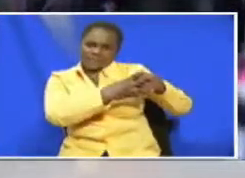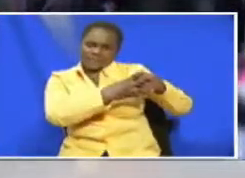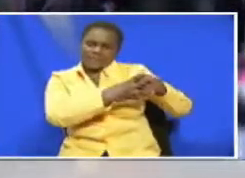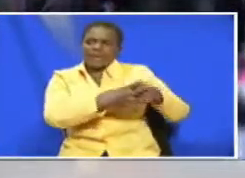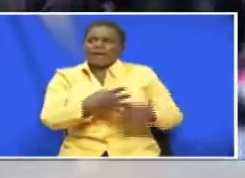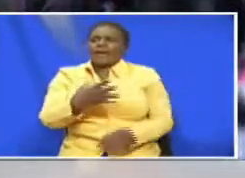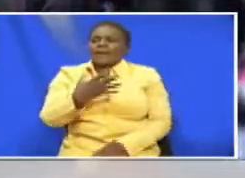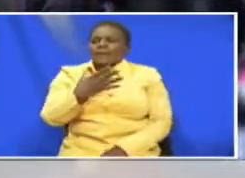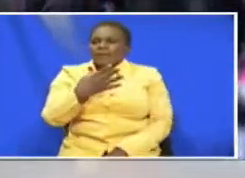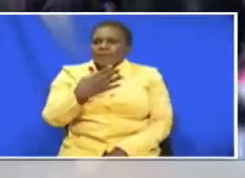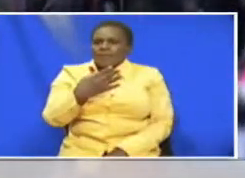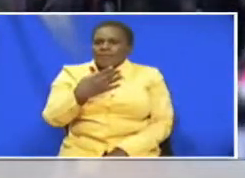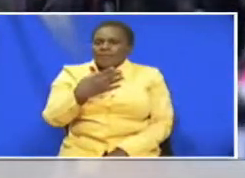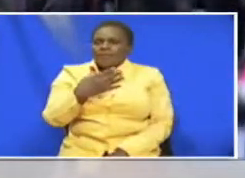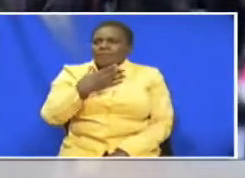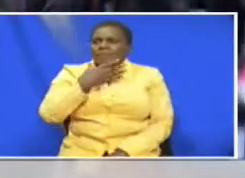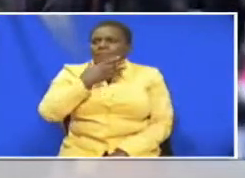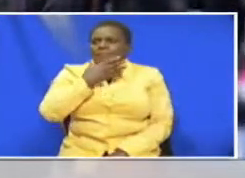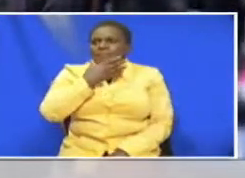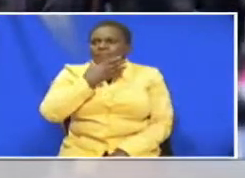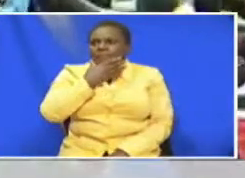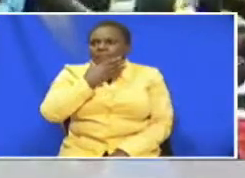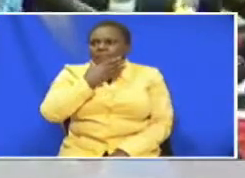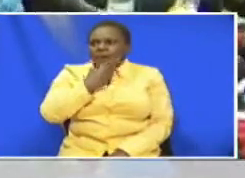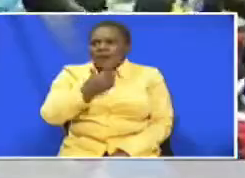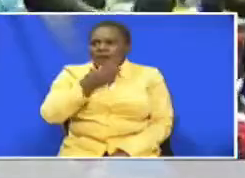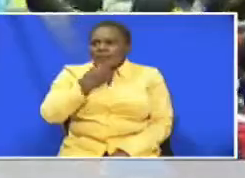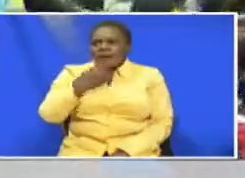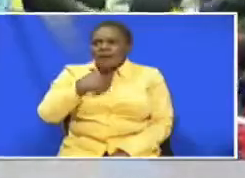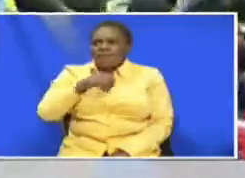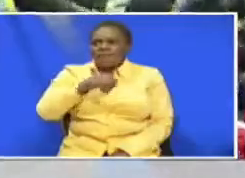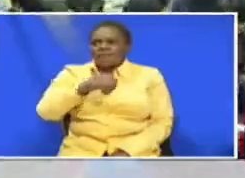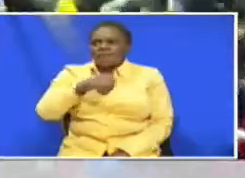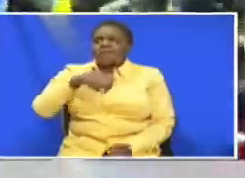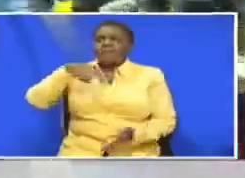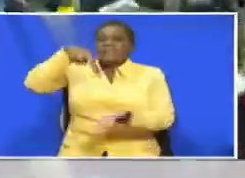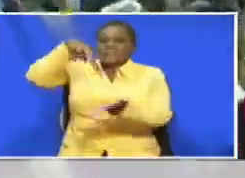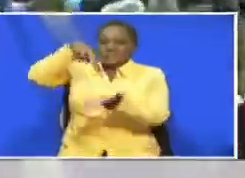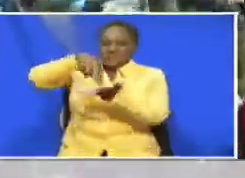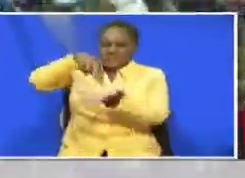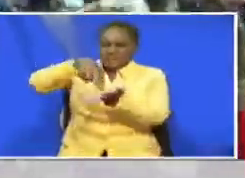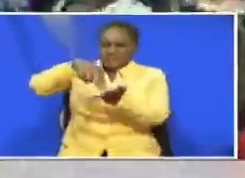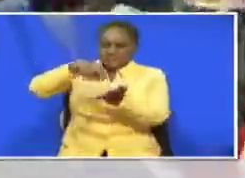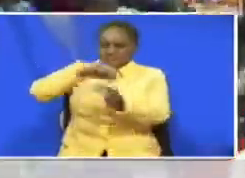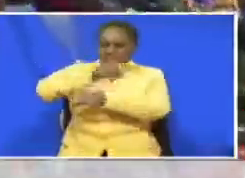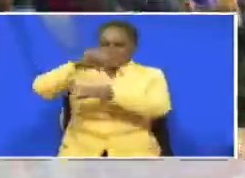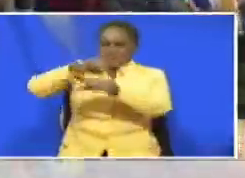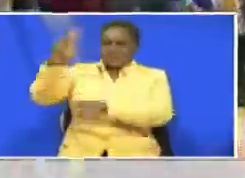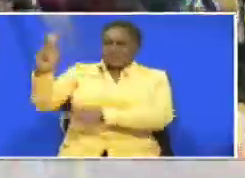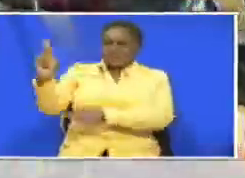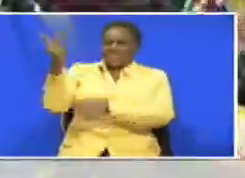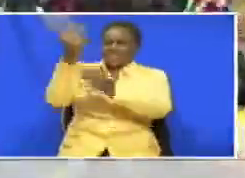baba atakuwa kwa kinyang'anyiro ya kugombea kiti cha urais wa Jamhuri ya Kenya.